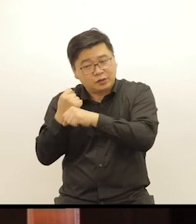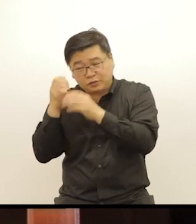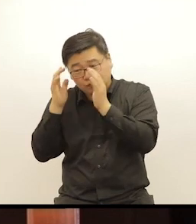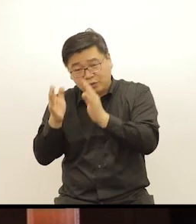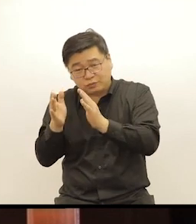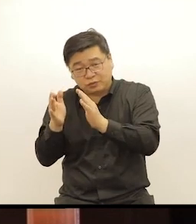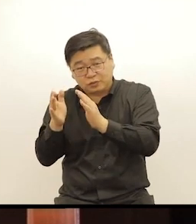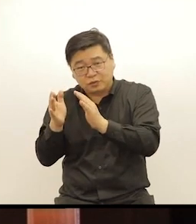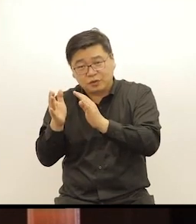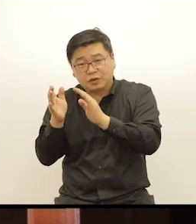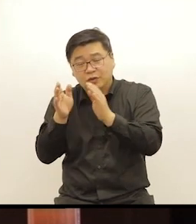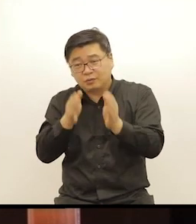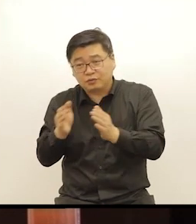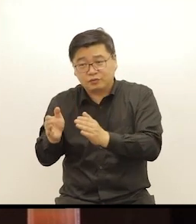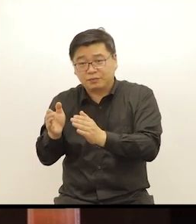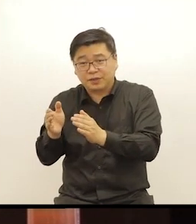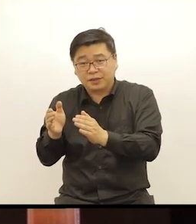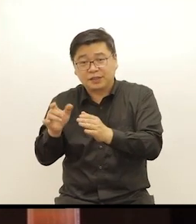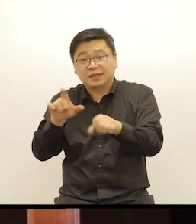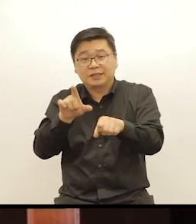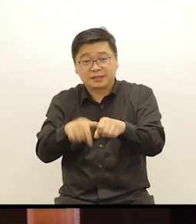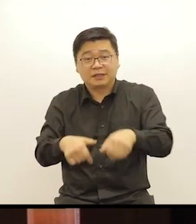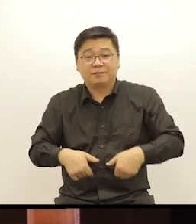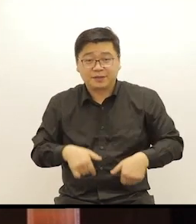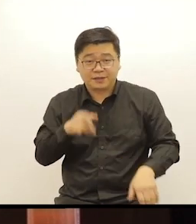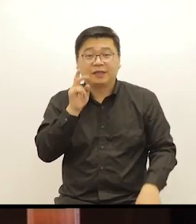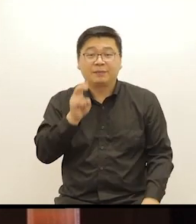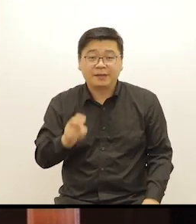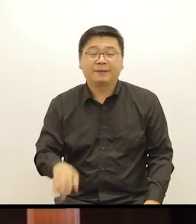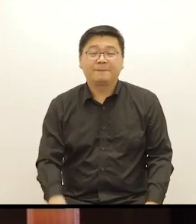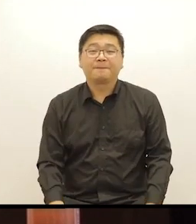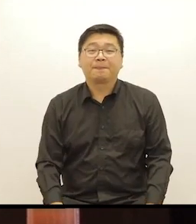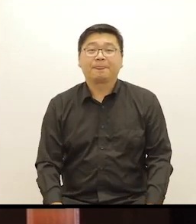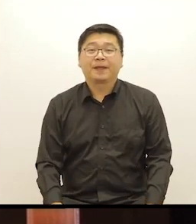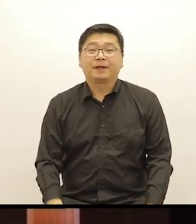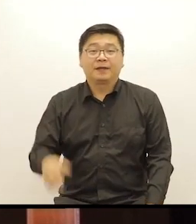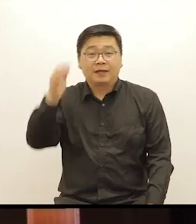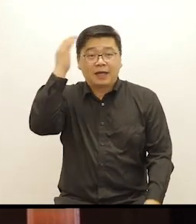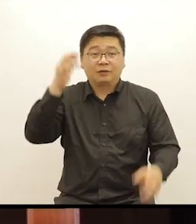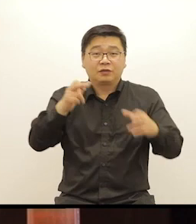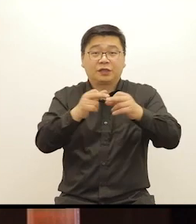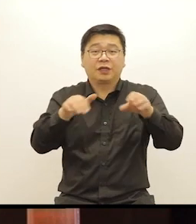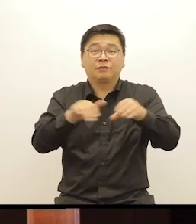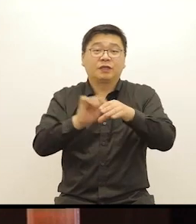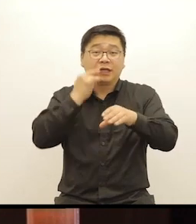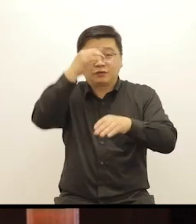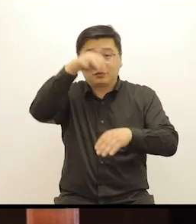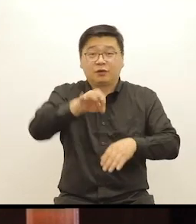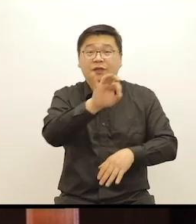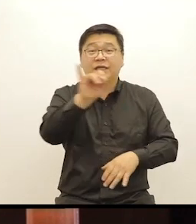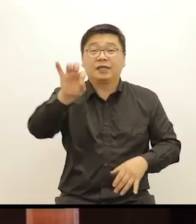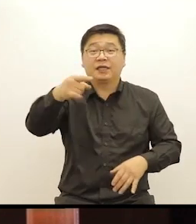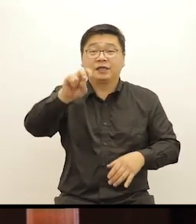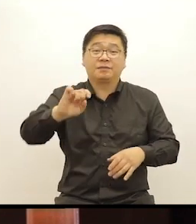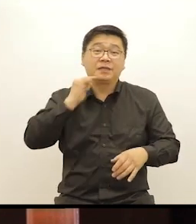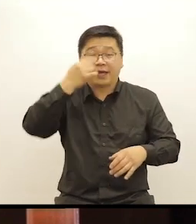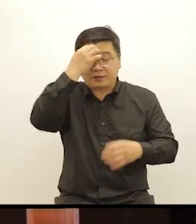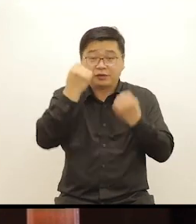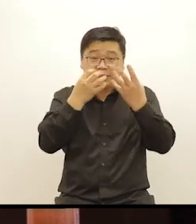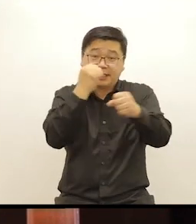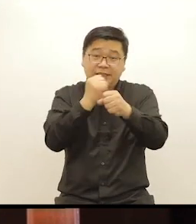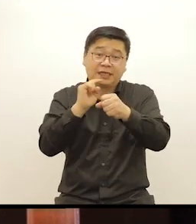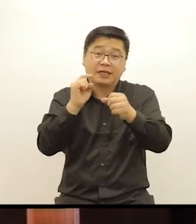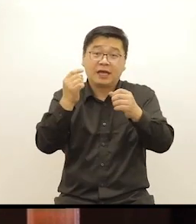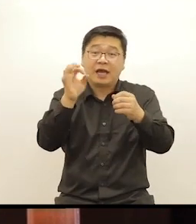공부를 통해서 무대를 준비해 나갈 시간인 것 같은데요. 예, 한국 장애인 문화예술원 이음 예술 창작